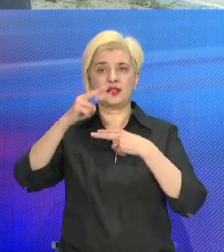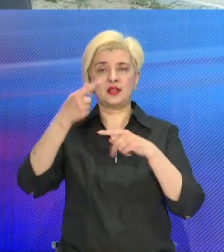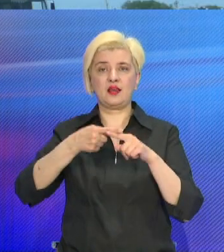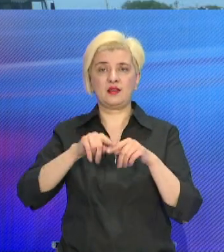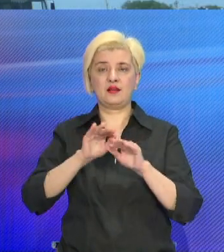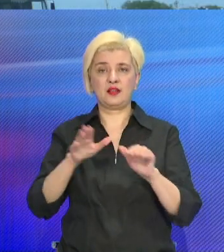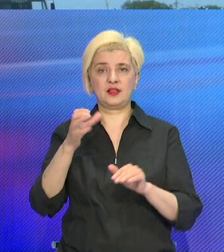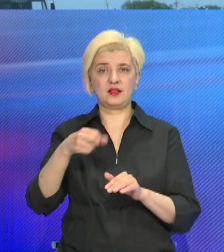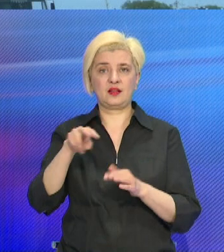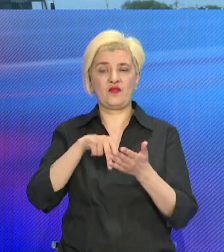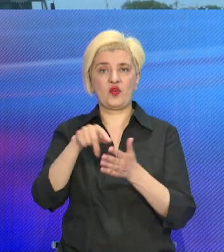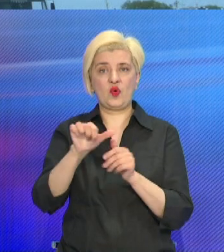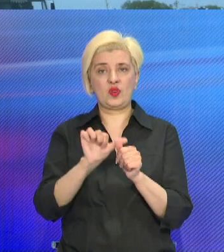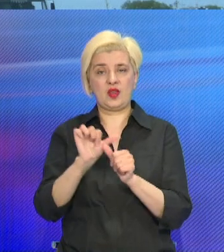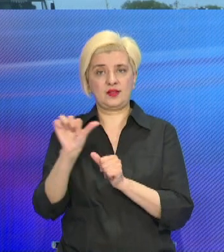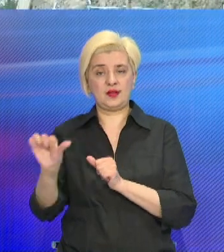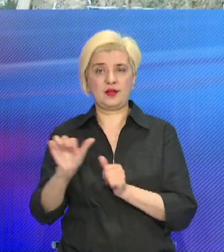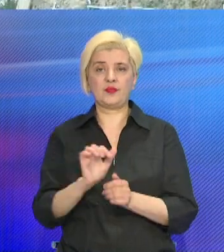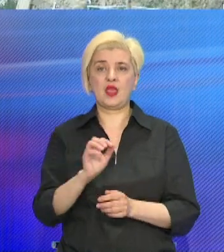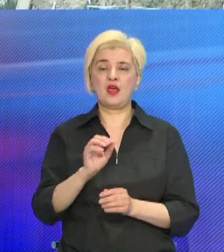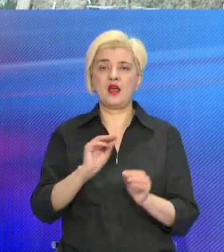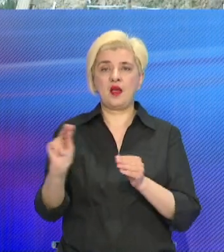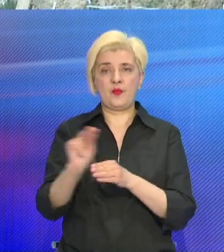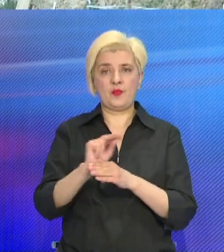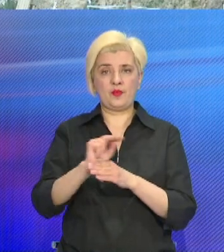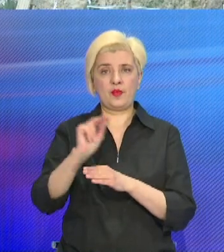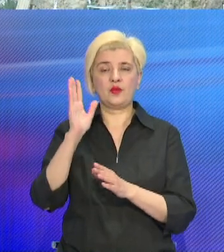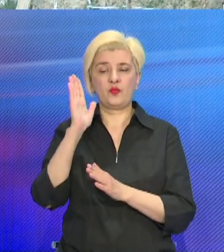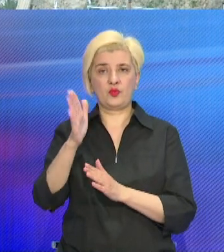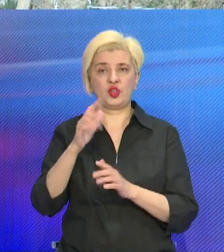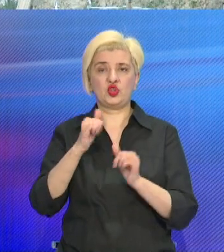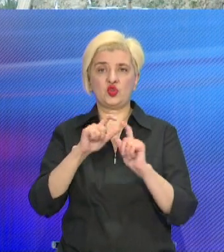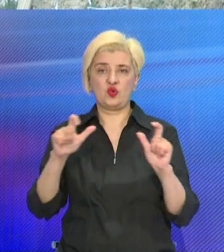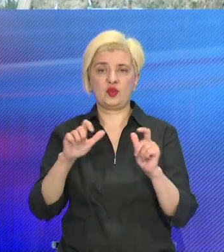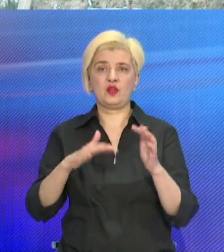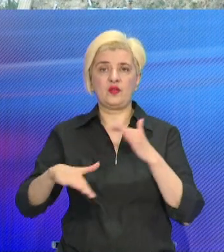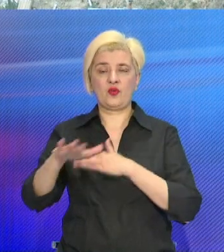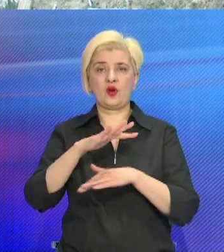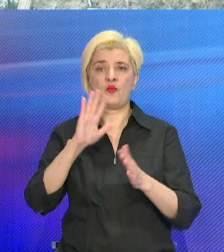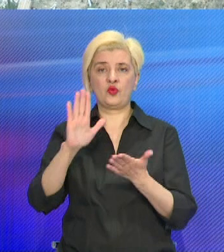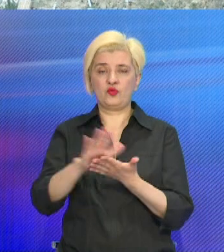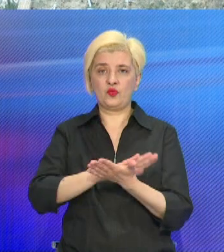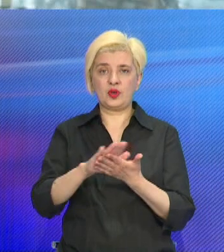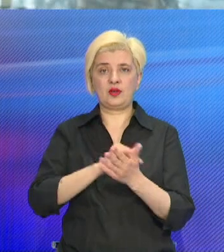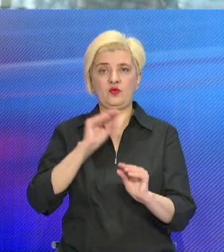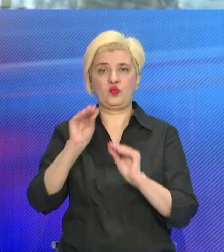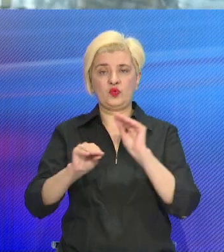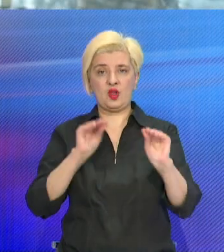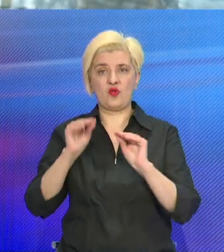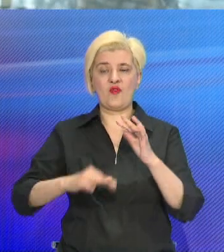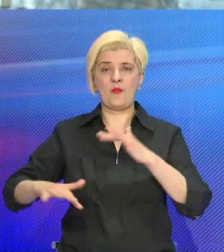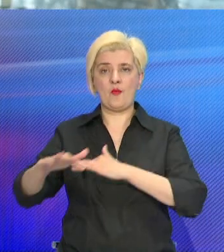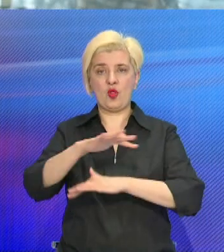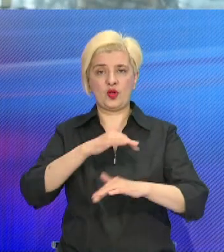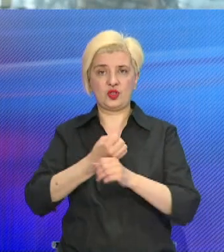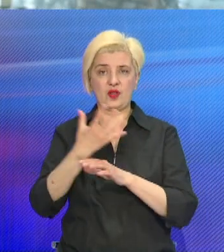отдельно. Модернизованный будет и школьный двор. Тут проведут не только добраупорядкование, але и обсталюют несколько пляцовок. Будет